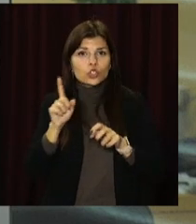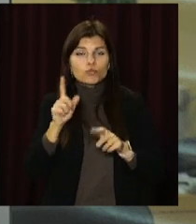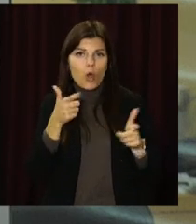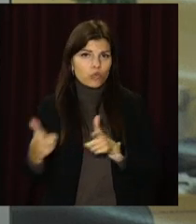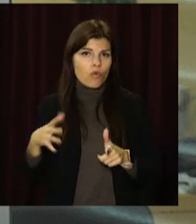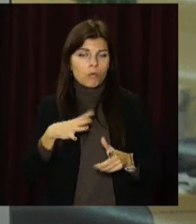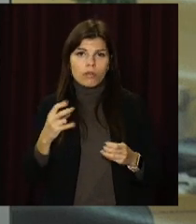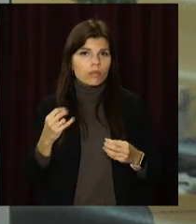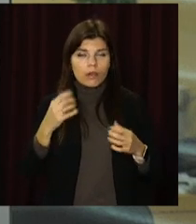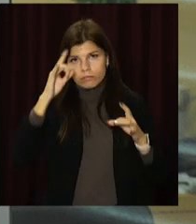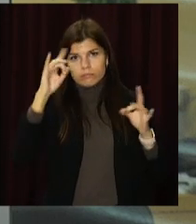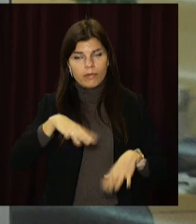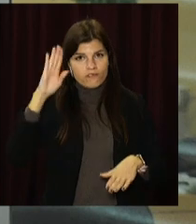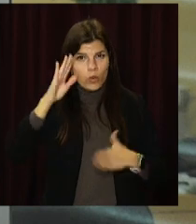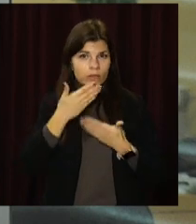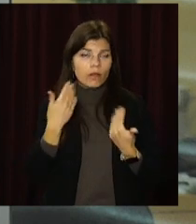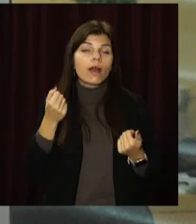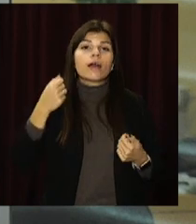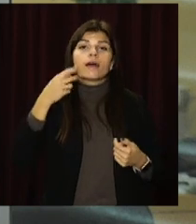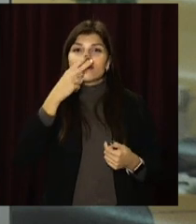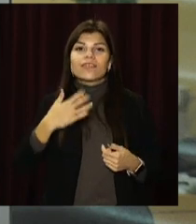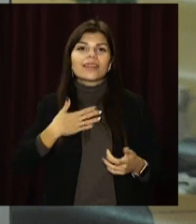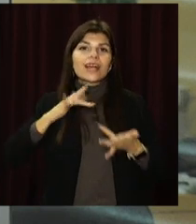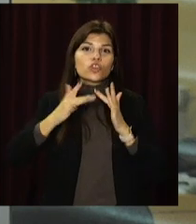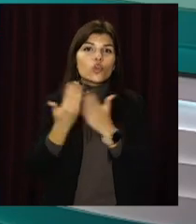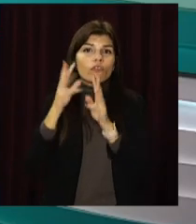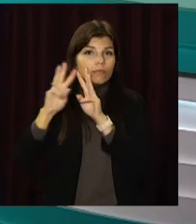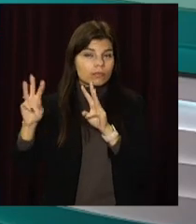наших сторінках у соцмережах. Сюжети переглядайте на нашому